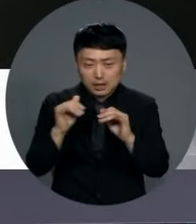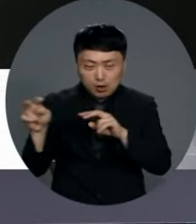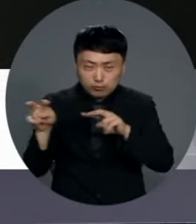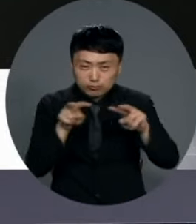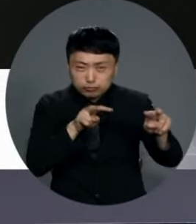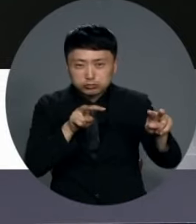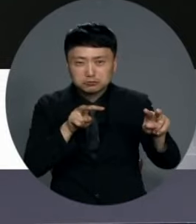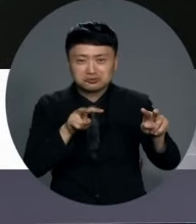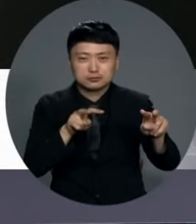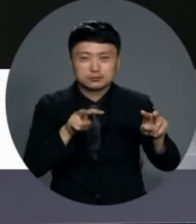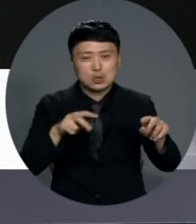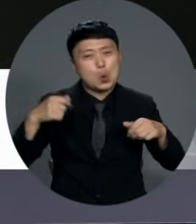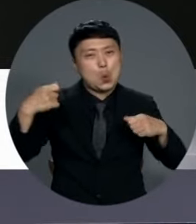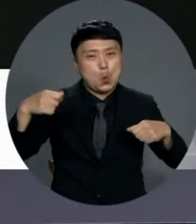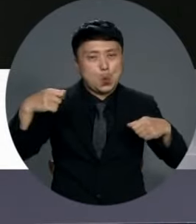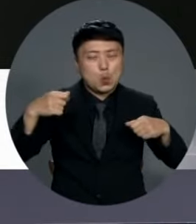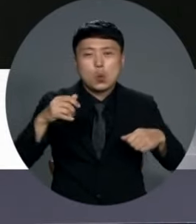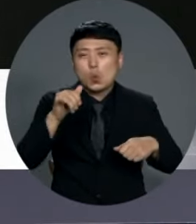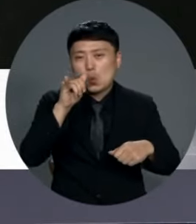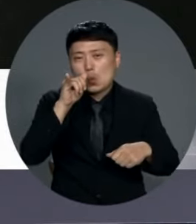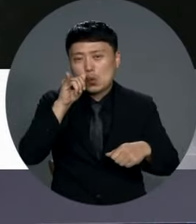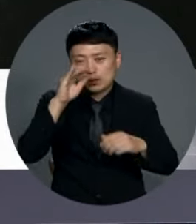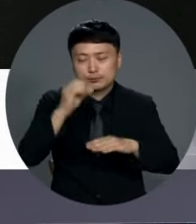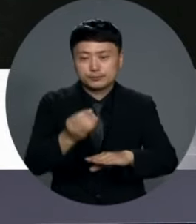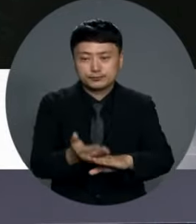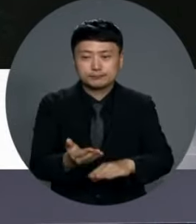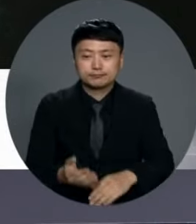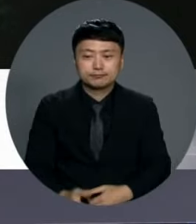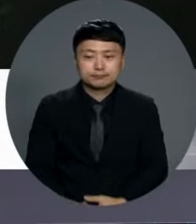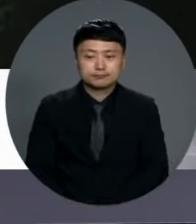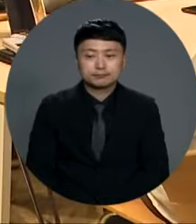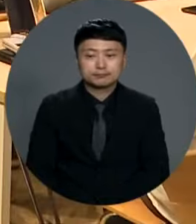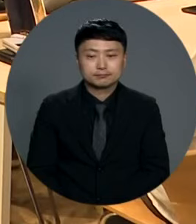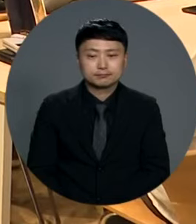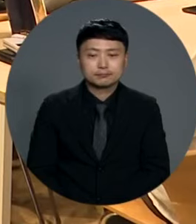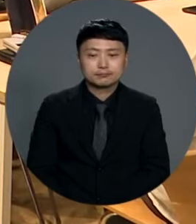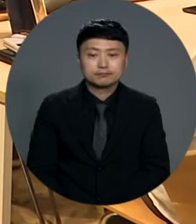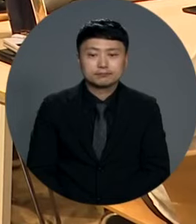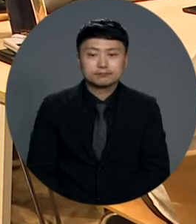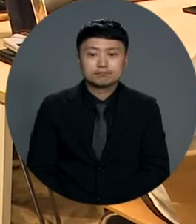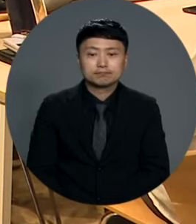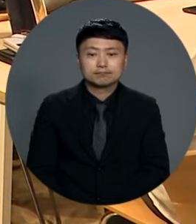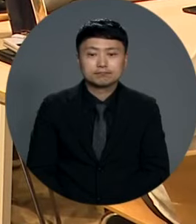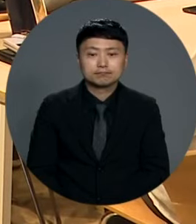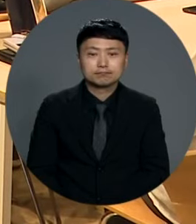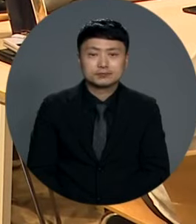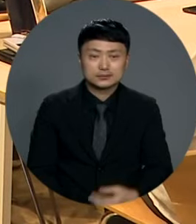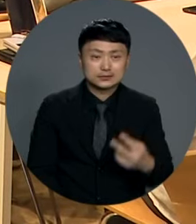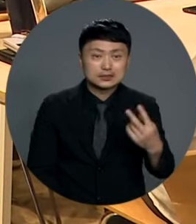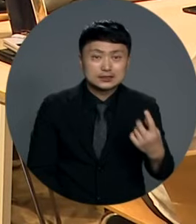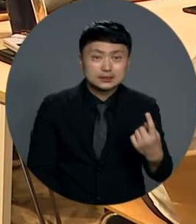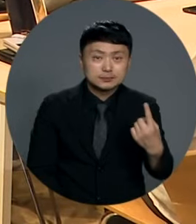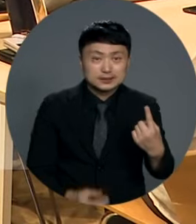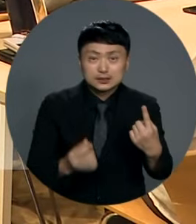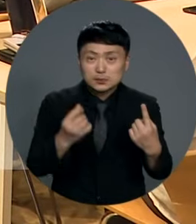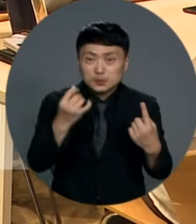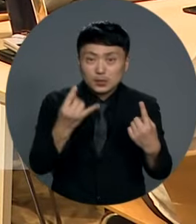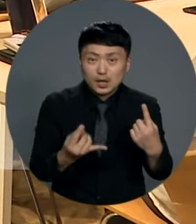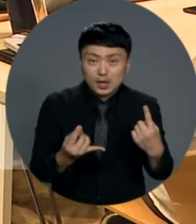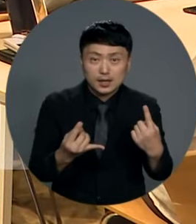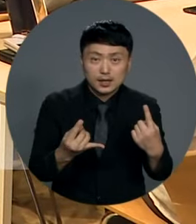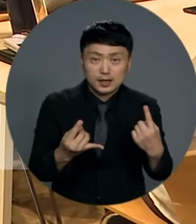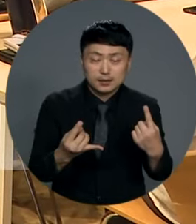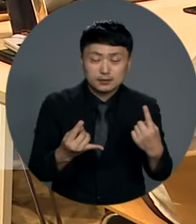갖춘 대작들이 공연됩니다 이태우 기자가 소개해드립니다 제 21회 대구 국제 오페라